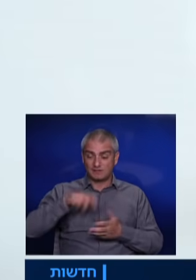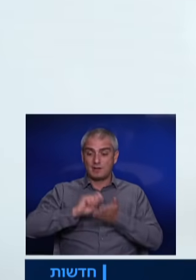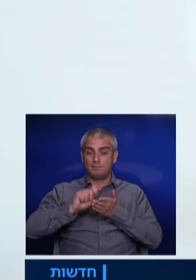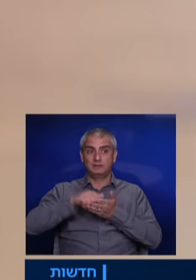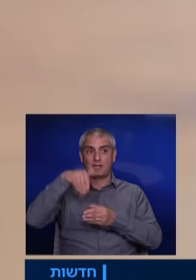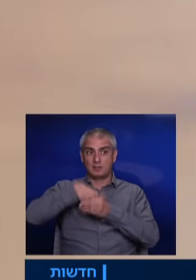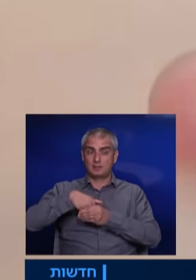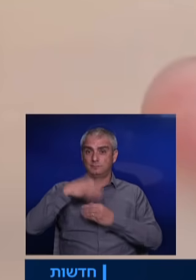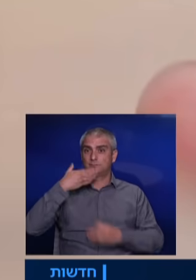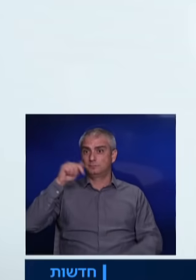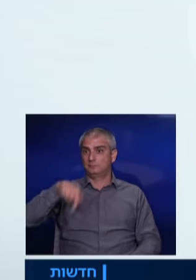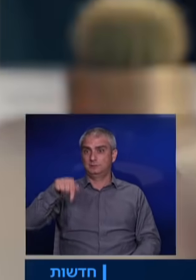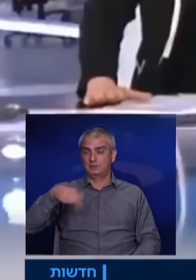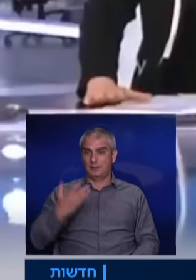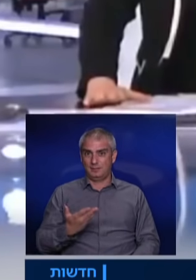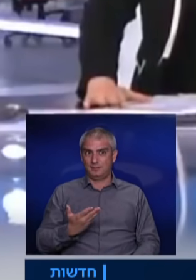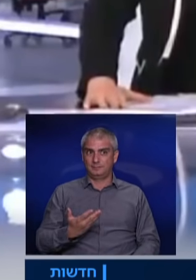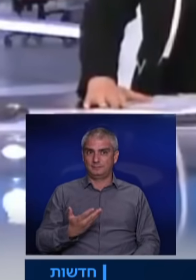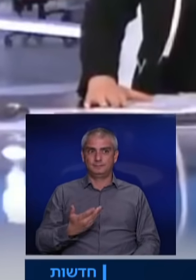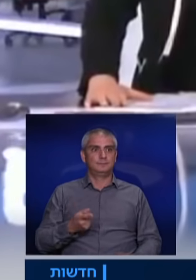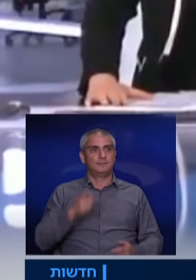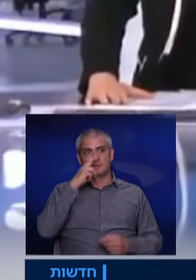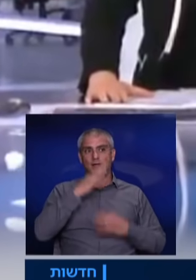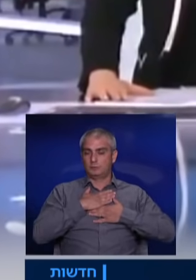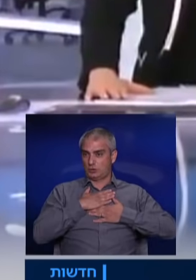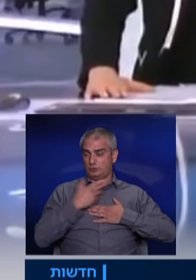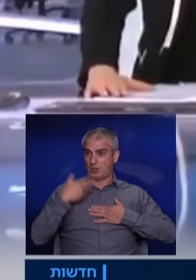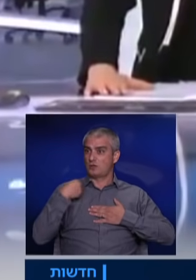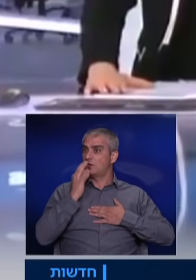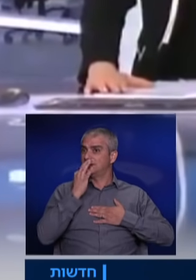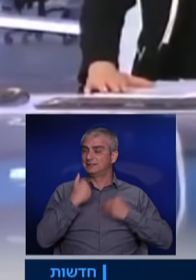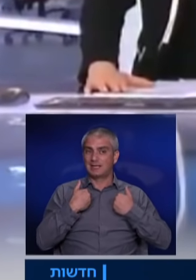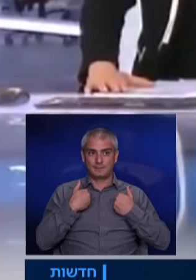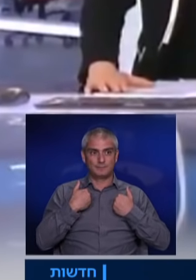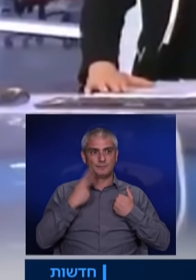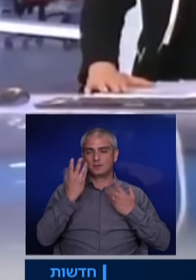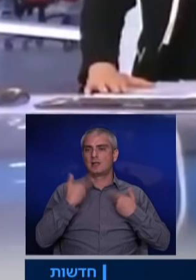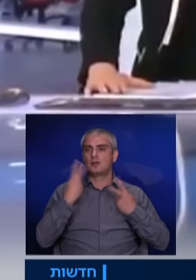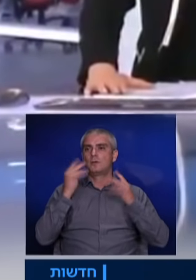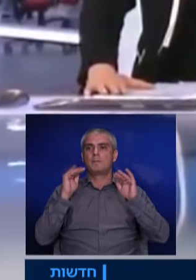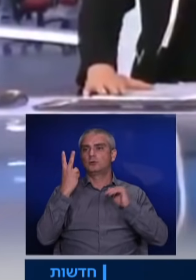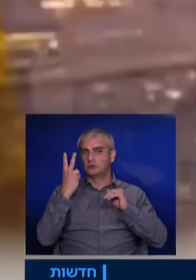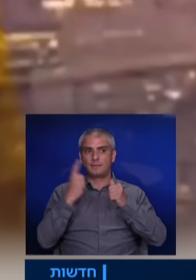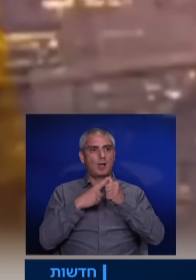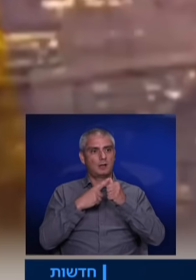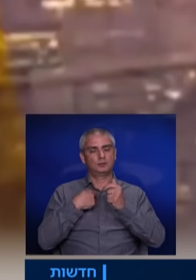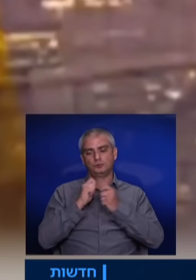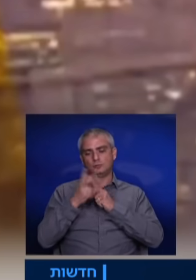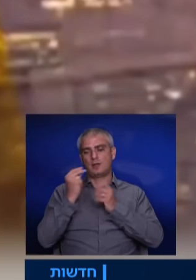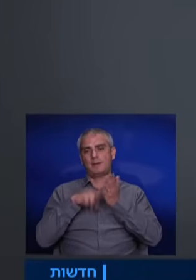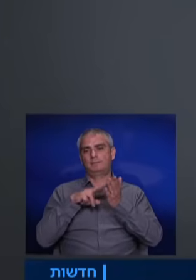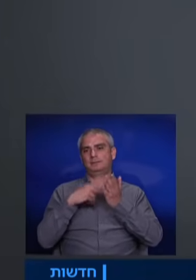ולה משרדים ומטה כאן. אבא שלי, כשהיינו צעירים, שתי ברכות נתן לנו. אחת, שנשלם הרבה מס